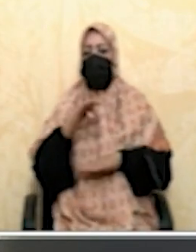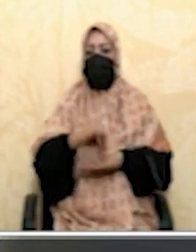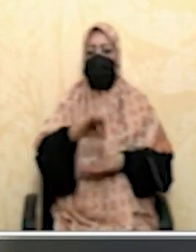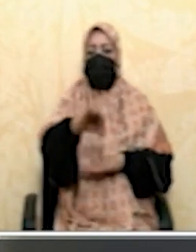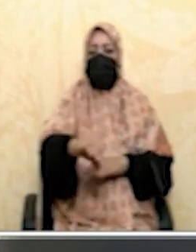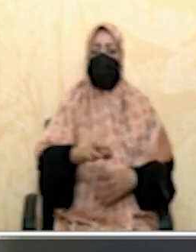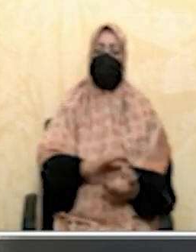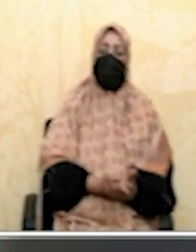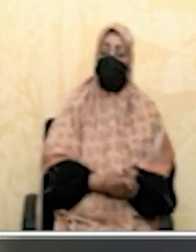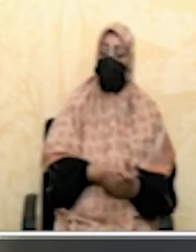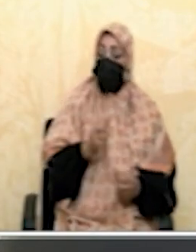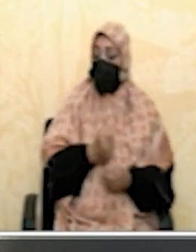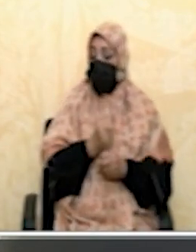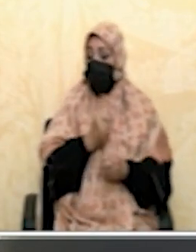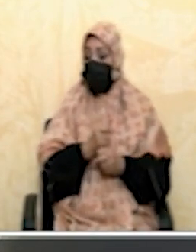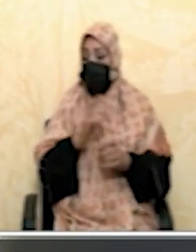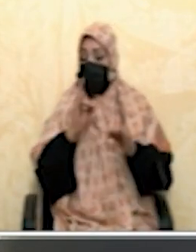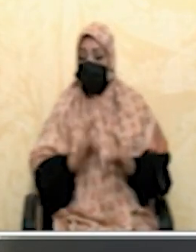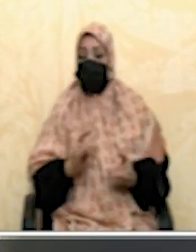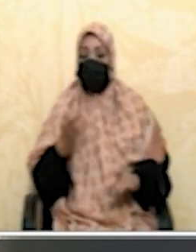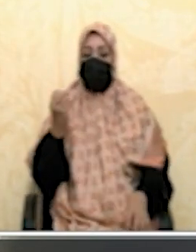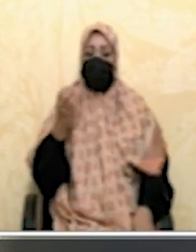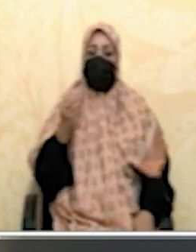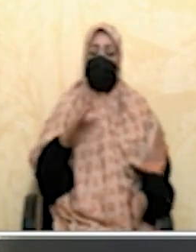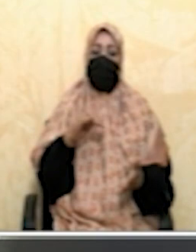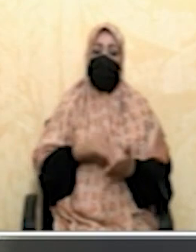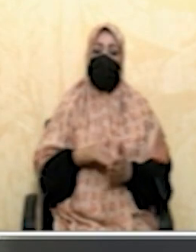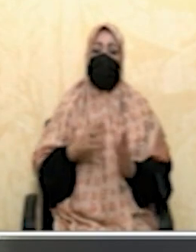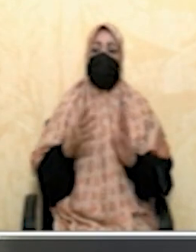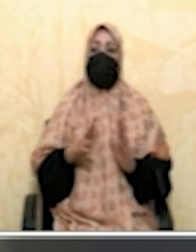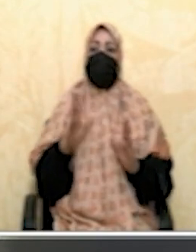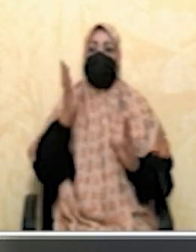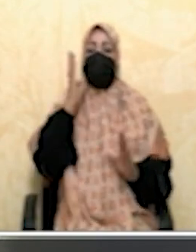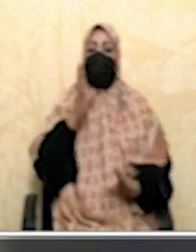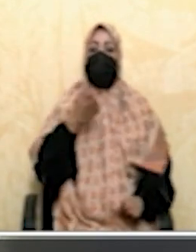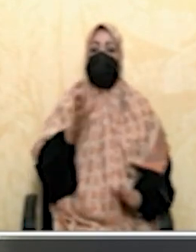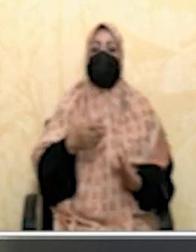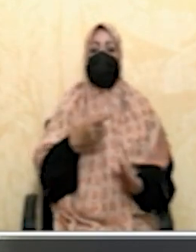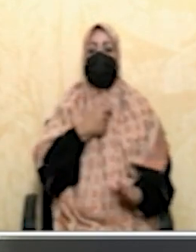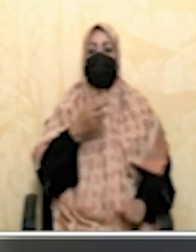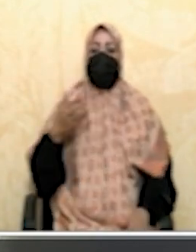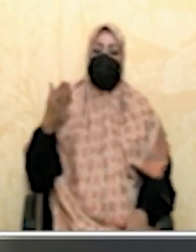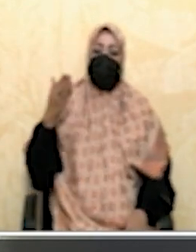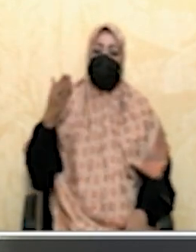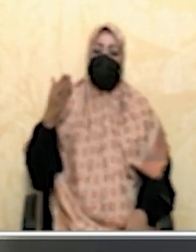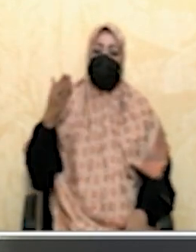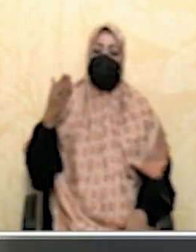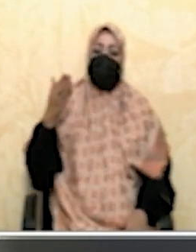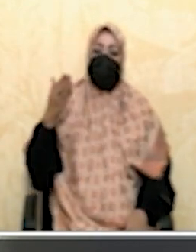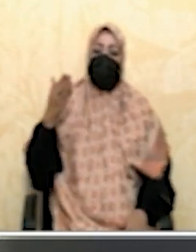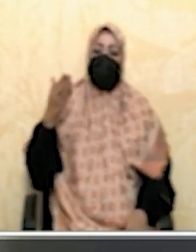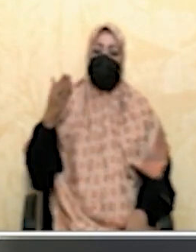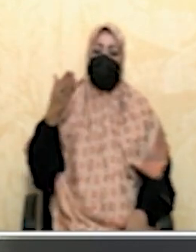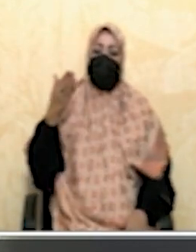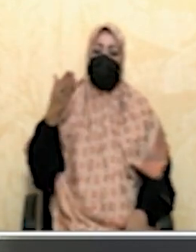المصلين يبوا يصلوا الجمعه الاولى لك ان تصلي وان تستمع الموعظه لان عملك دائم في هذا اليوم